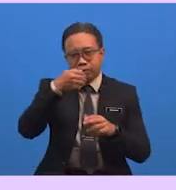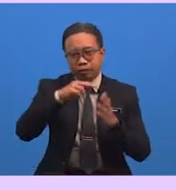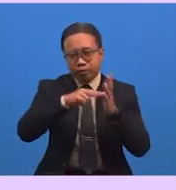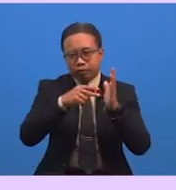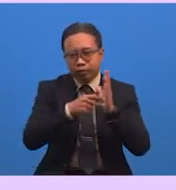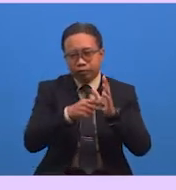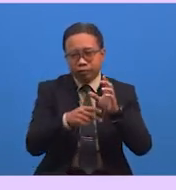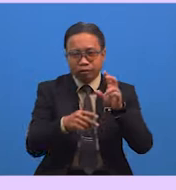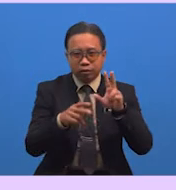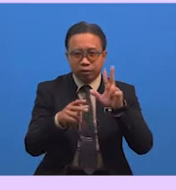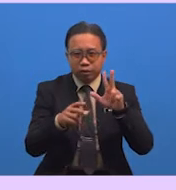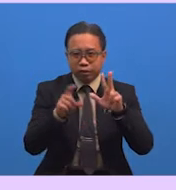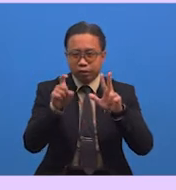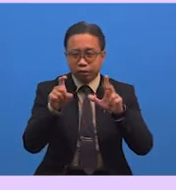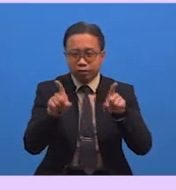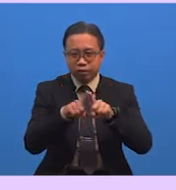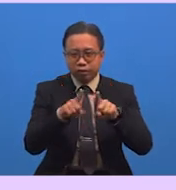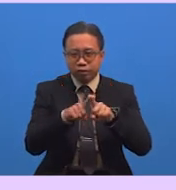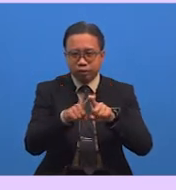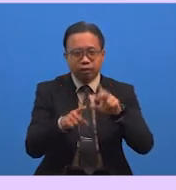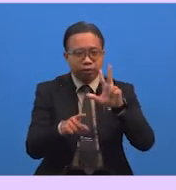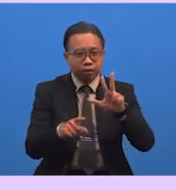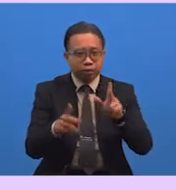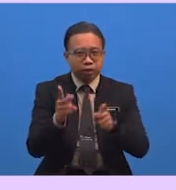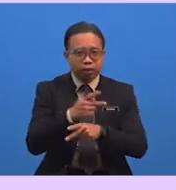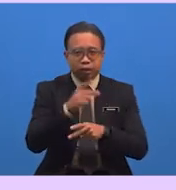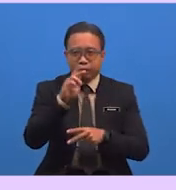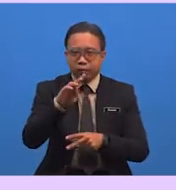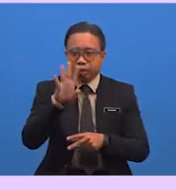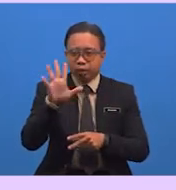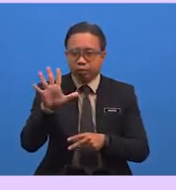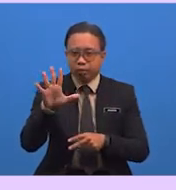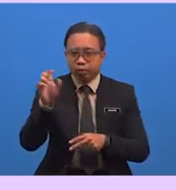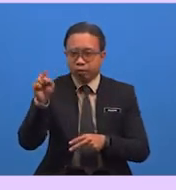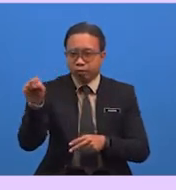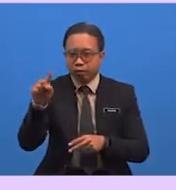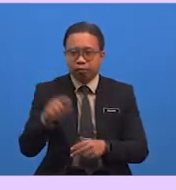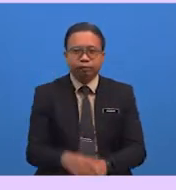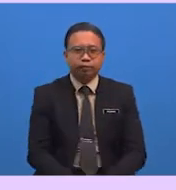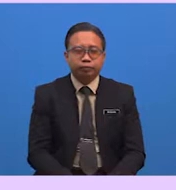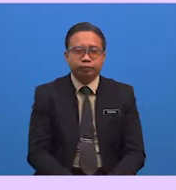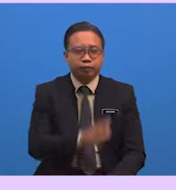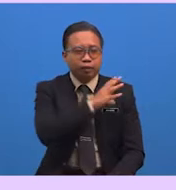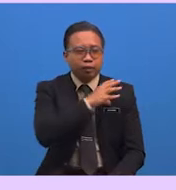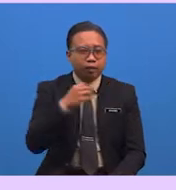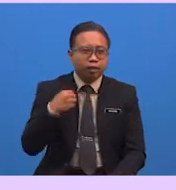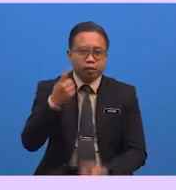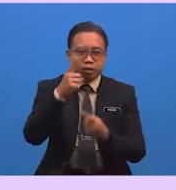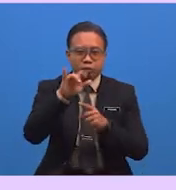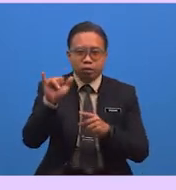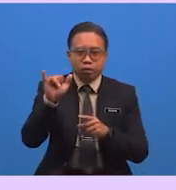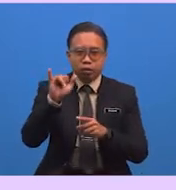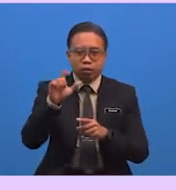bermakna 3X sama dengan 3 darab 45 darjah. Dan